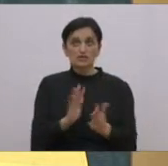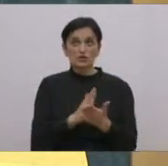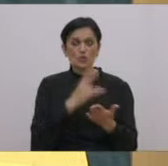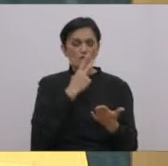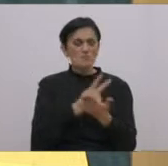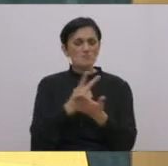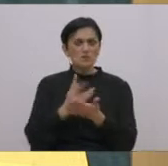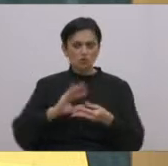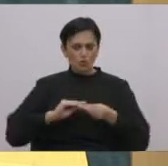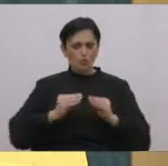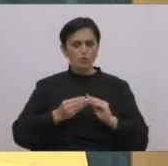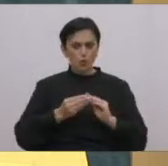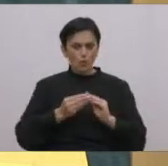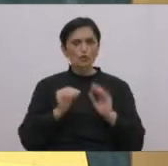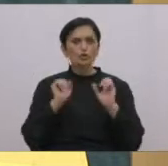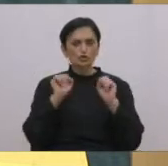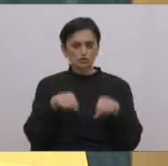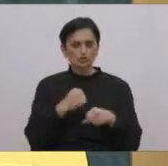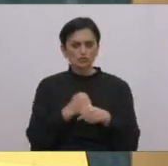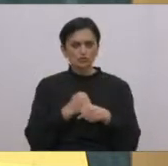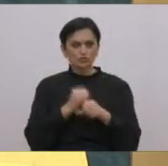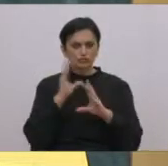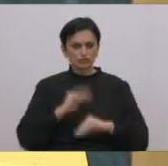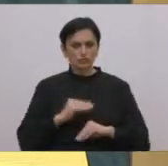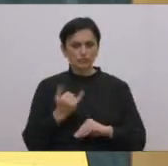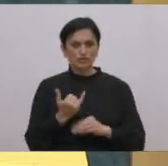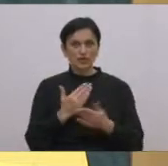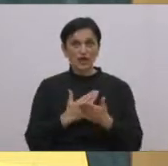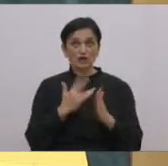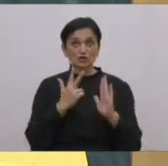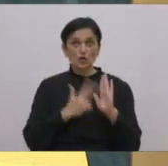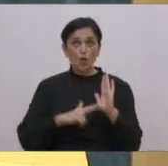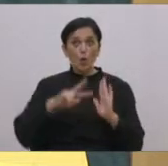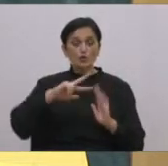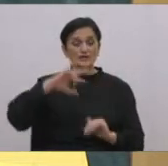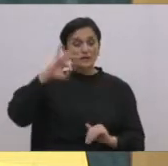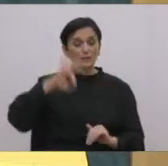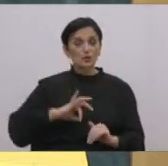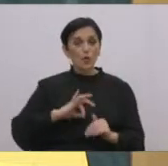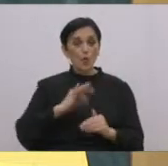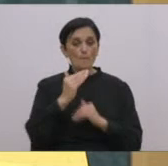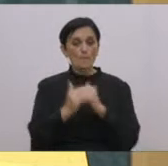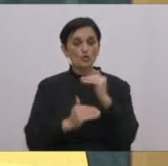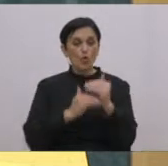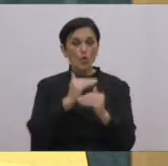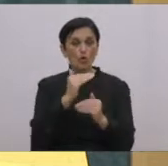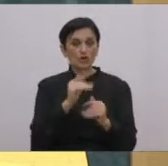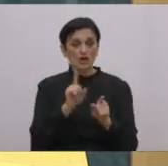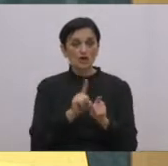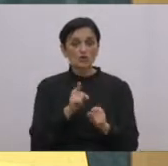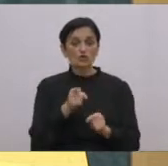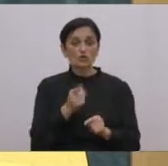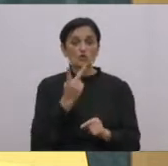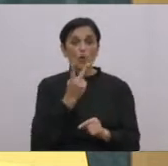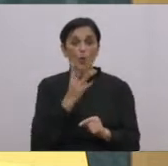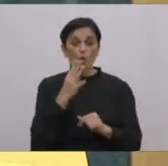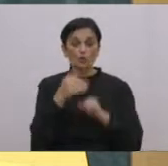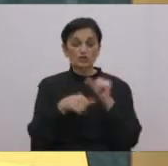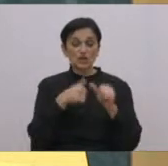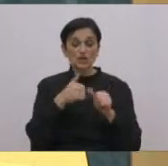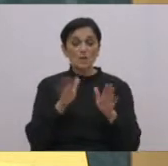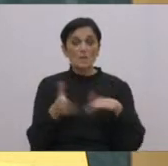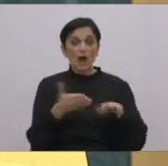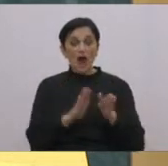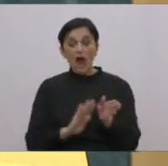მიუხედავად გამოწვევებისა, მოხერხდა ის, რომ დღეს უკვე გვაქვს 83%-იანი პროგრესი და აქაც 2024 წელს ბათუმის შემოვლითი